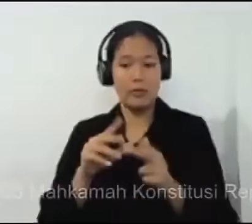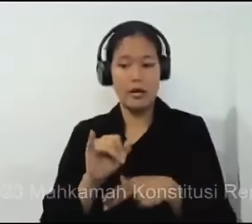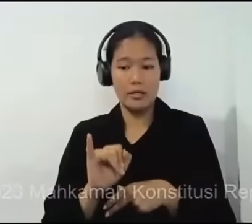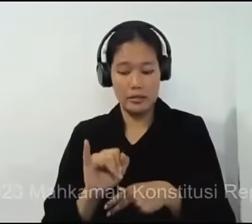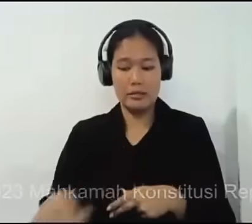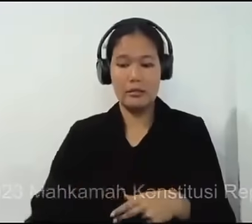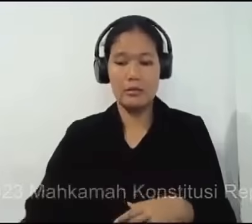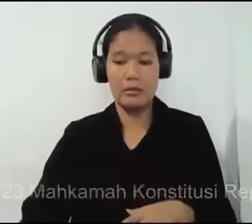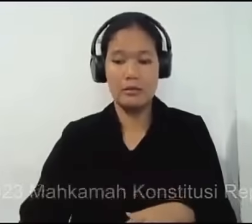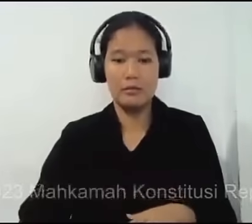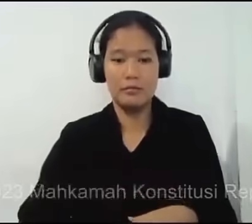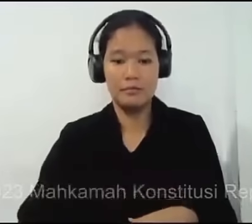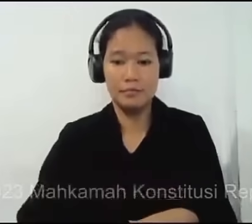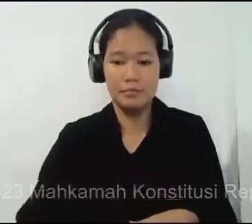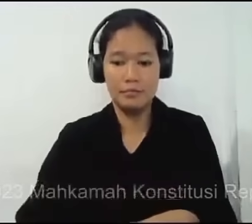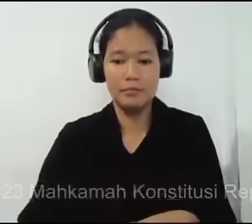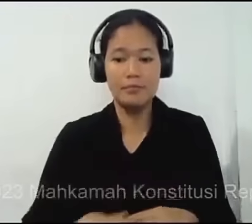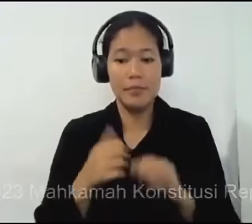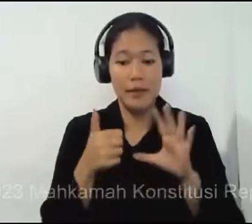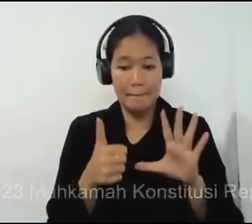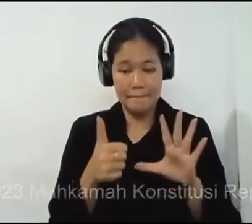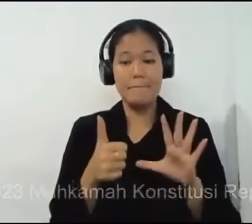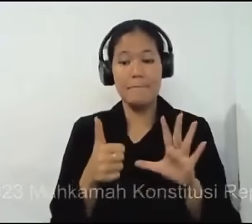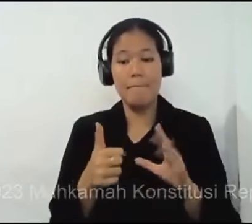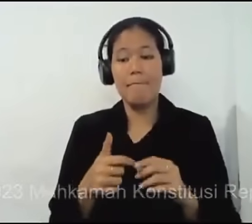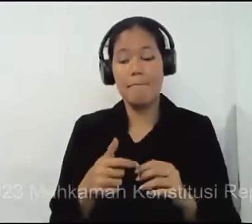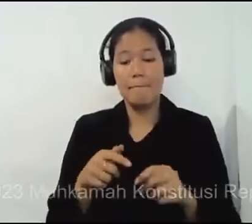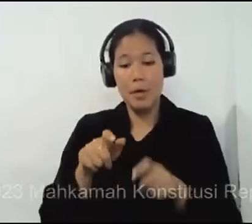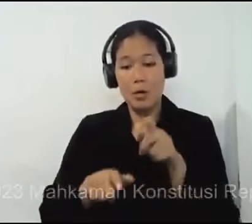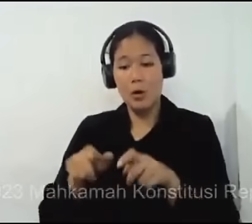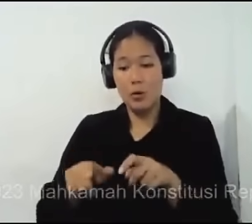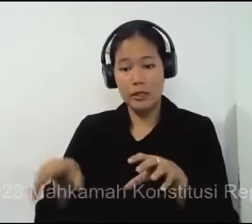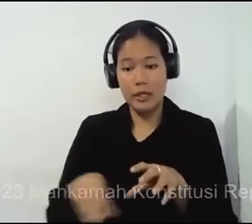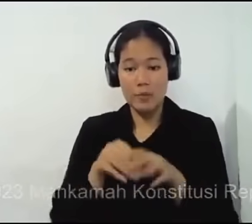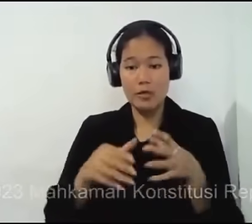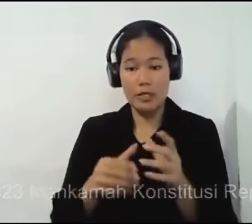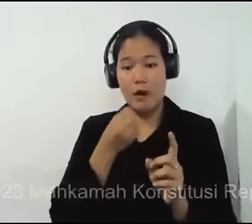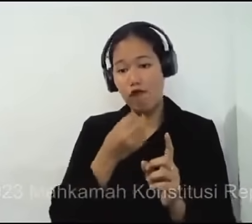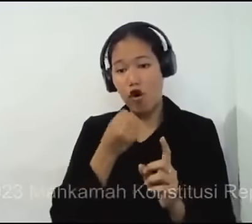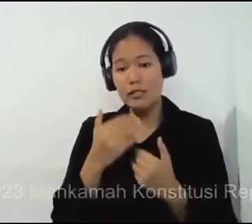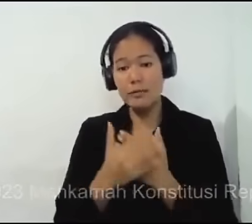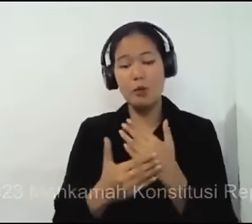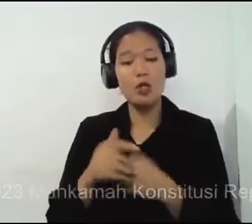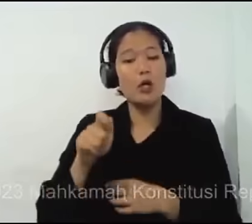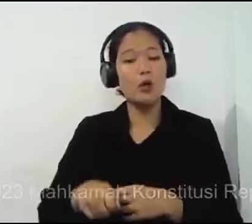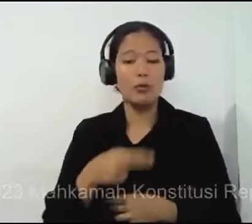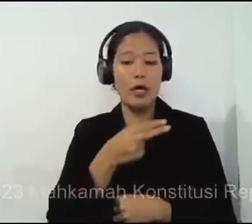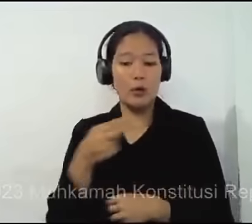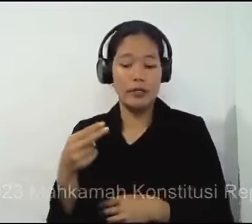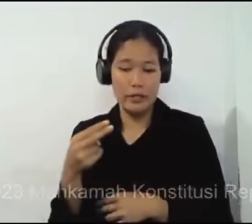tim en perorangan warga negara yang tergabung dalam tim advokasi peduli hukum